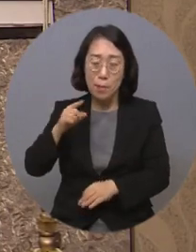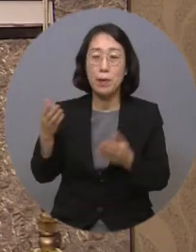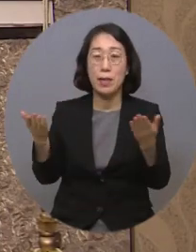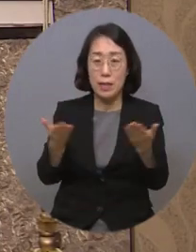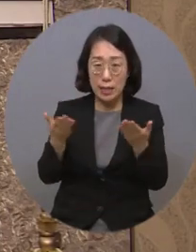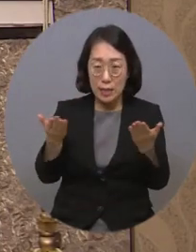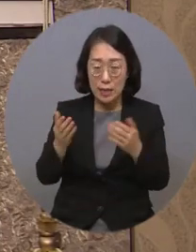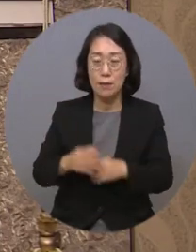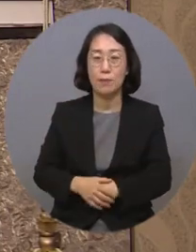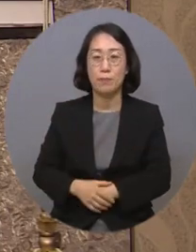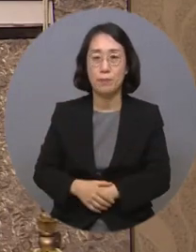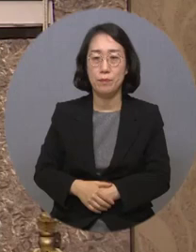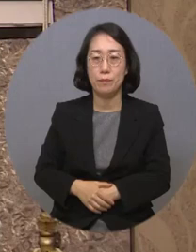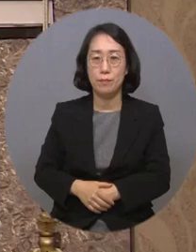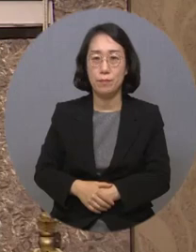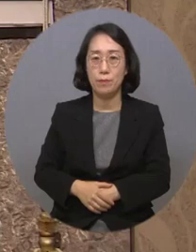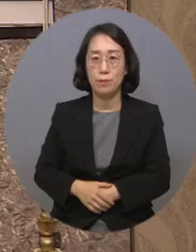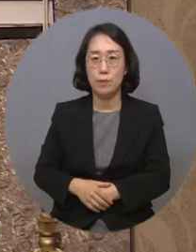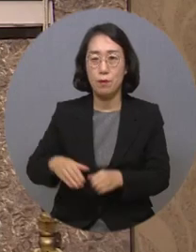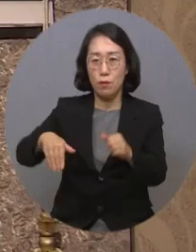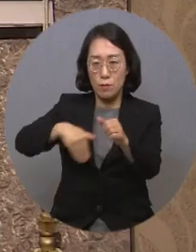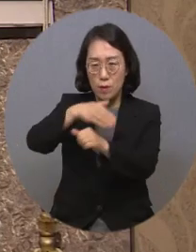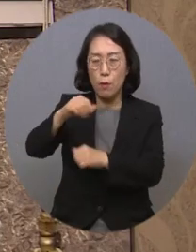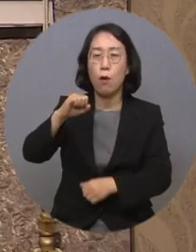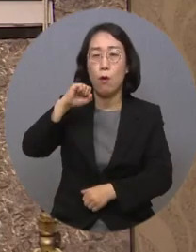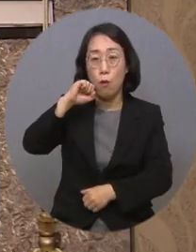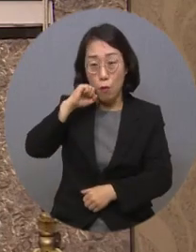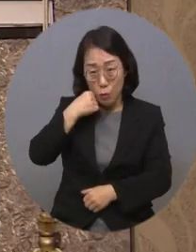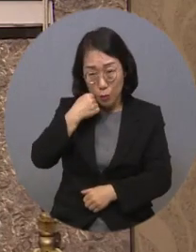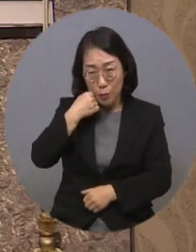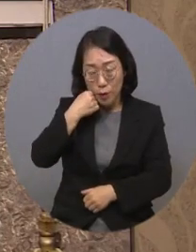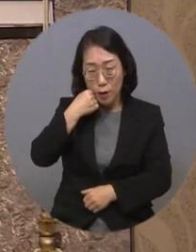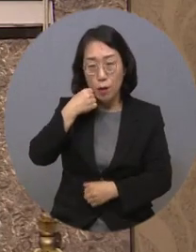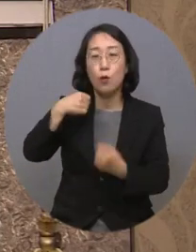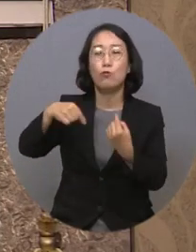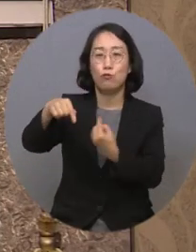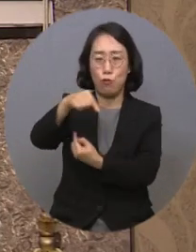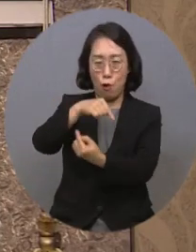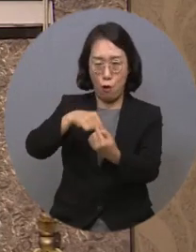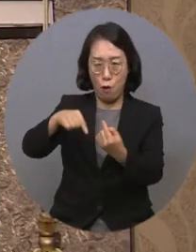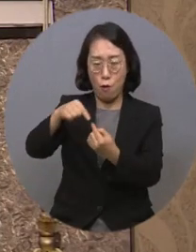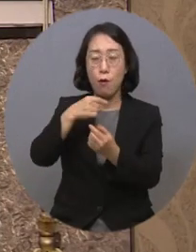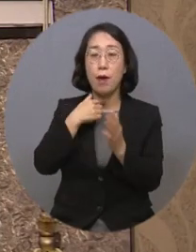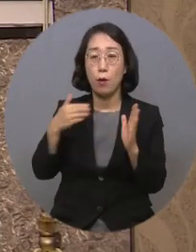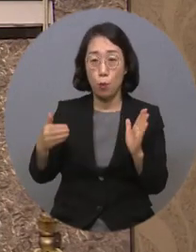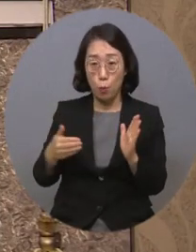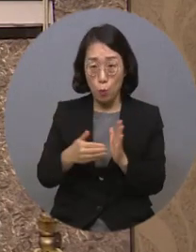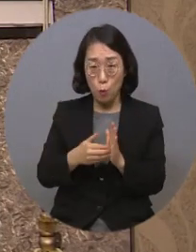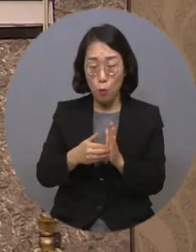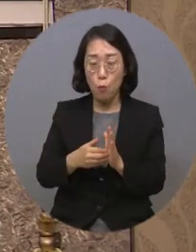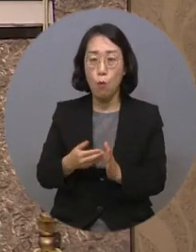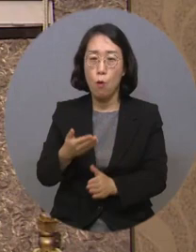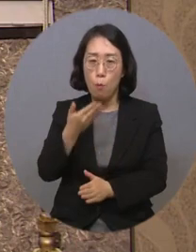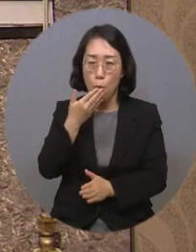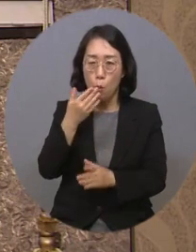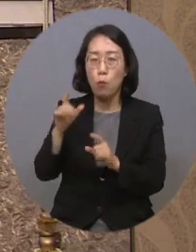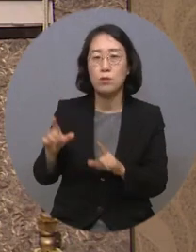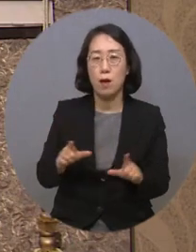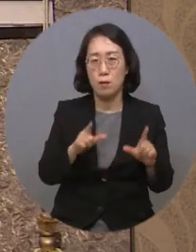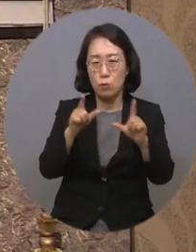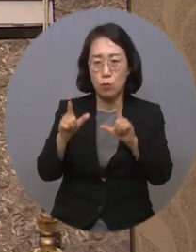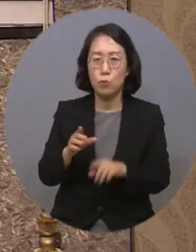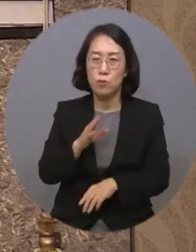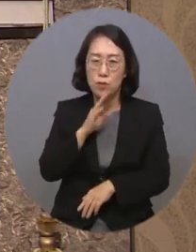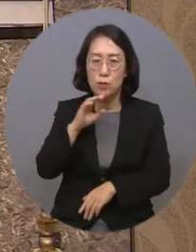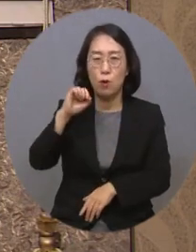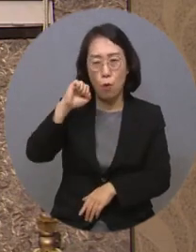그렇게 상당히 이제 어렵게 그 시설을 운영했고 예. 그때 당시에는 참 먹고 사는 것조차도 힘든